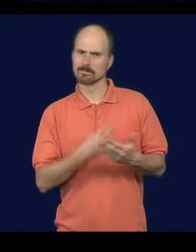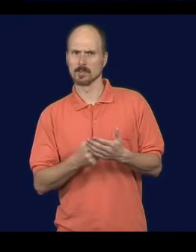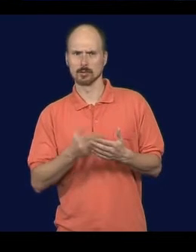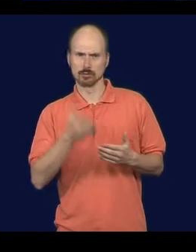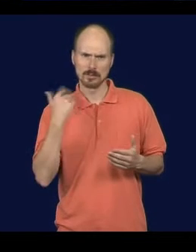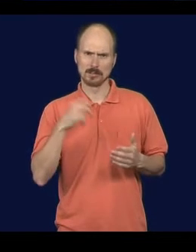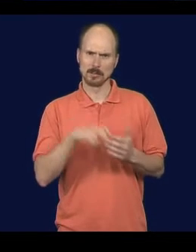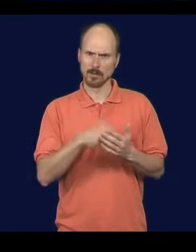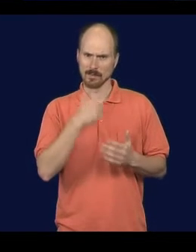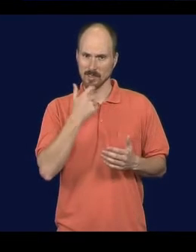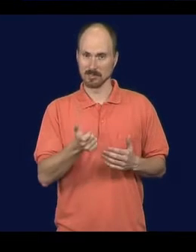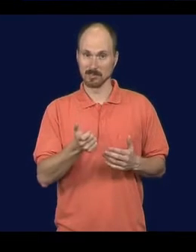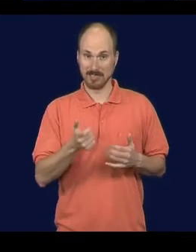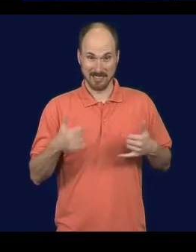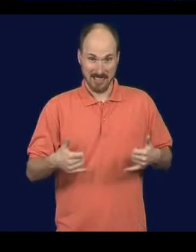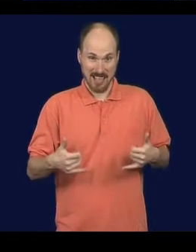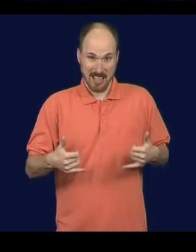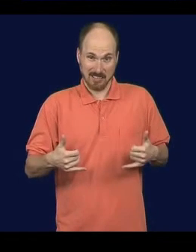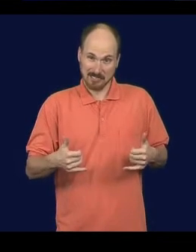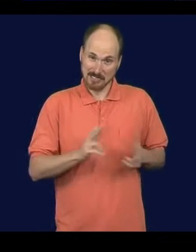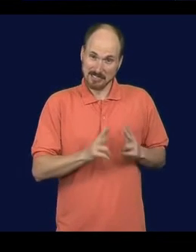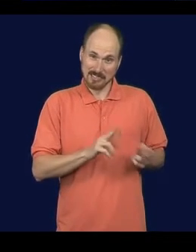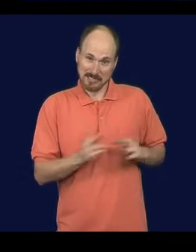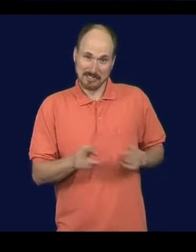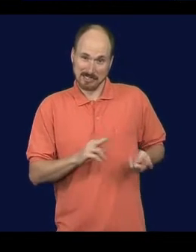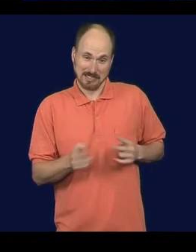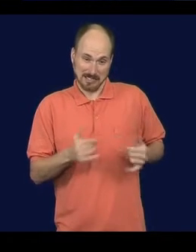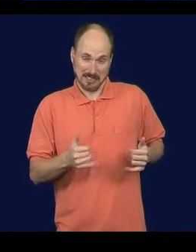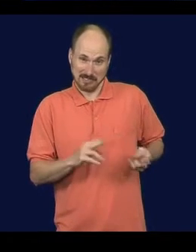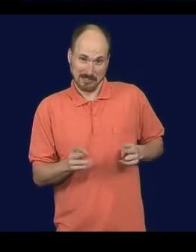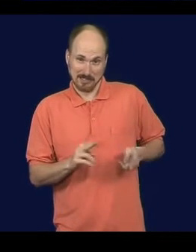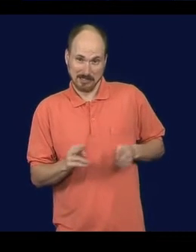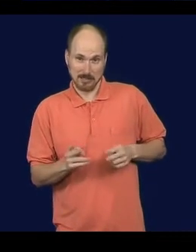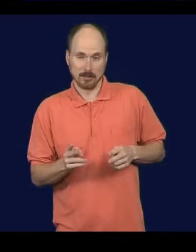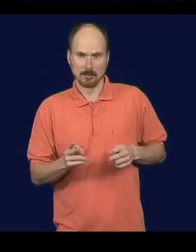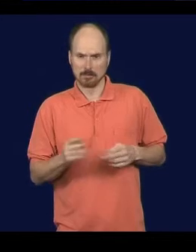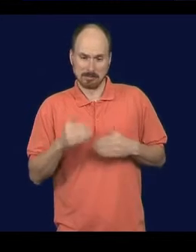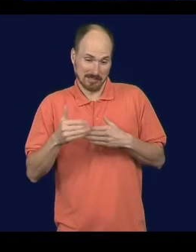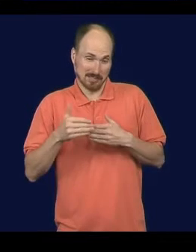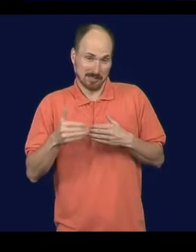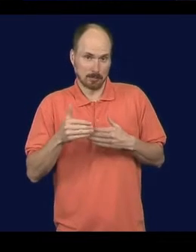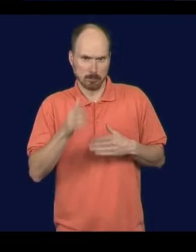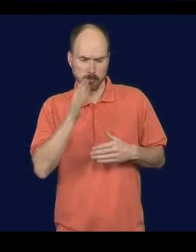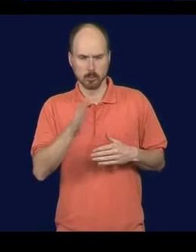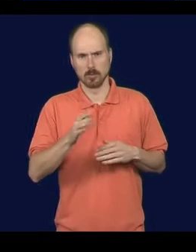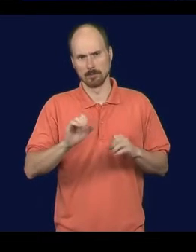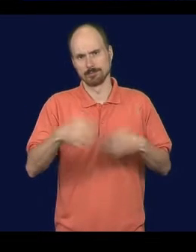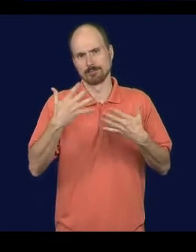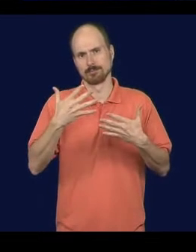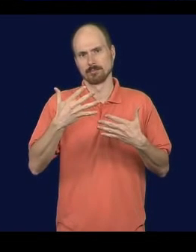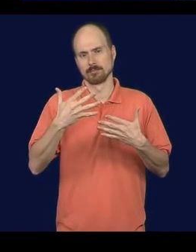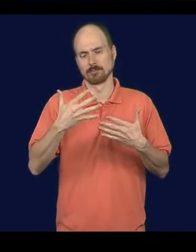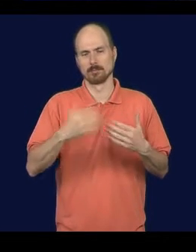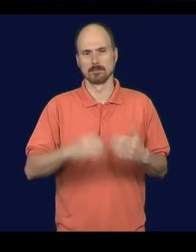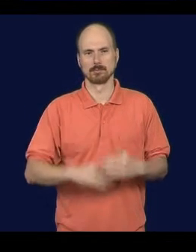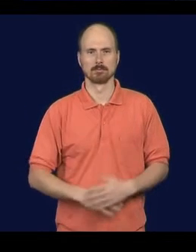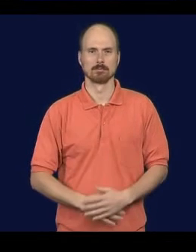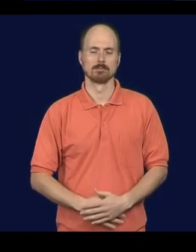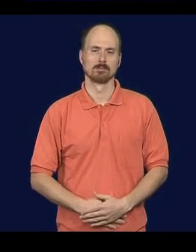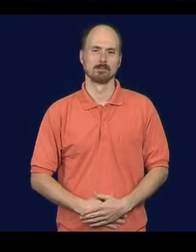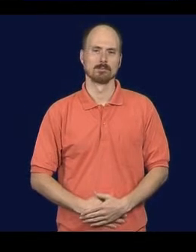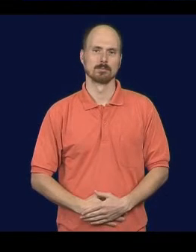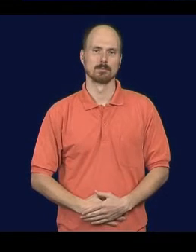A druhá situace nastane, když se uživatel nemůže dostat přes překážku, tak zažádá o